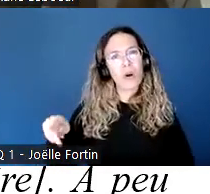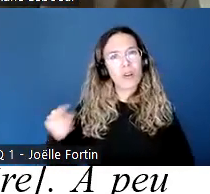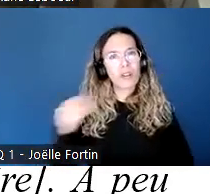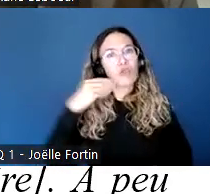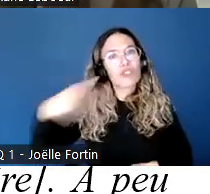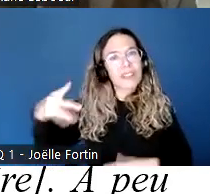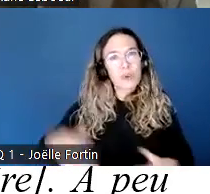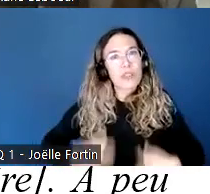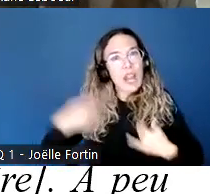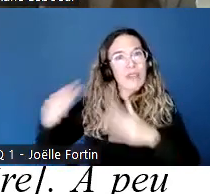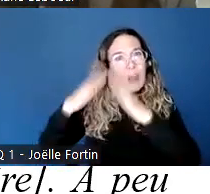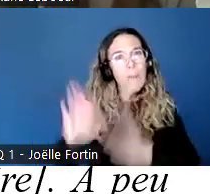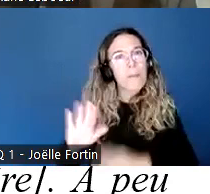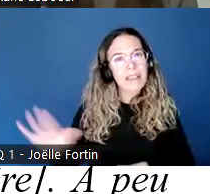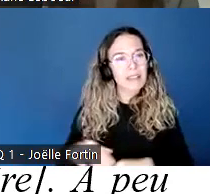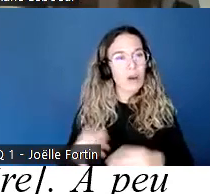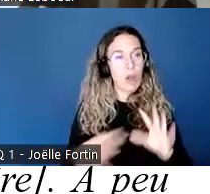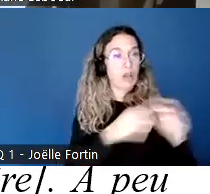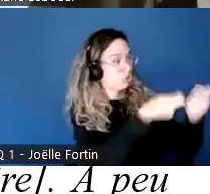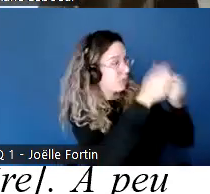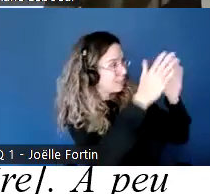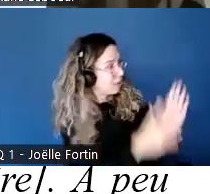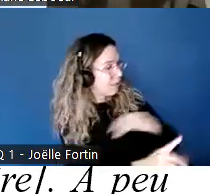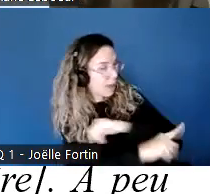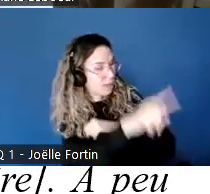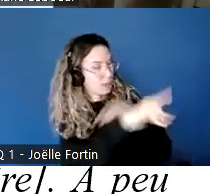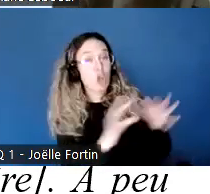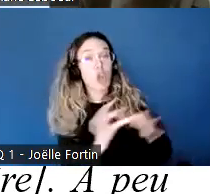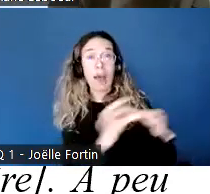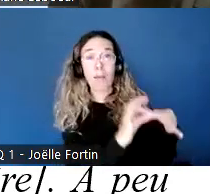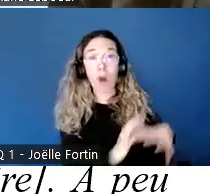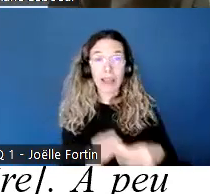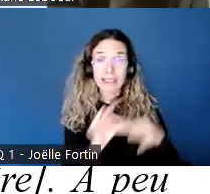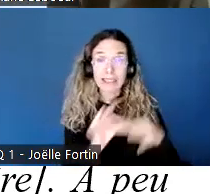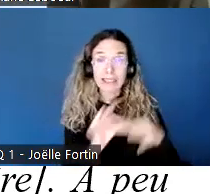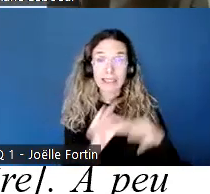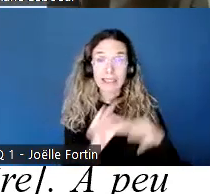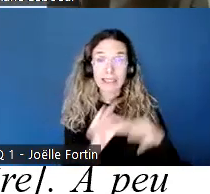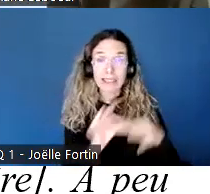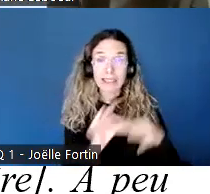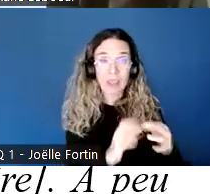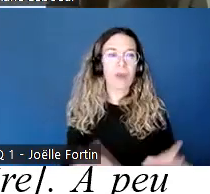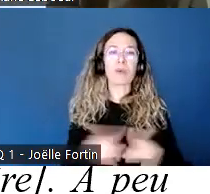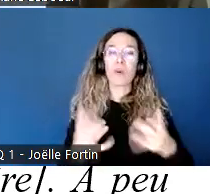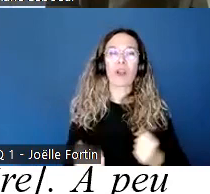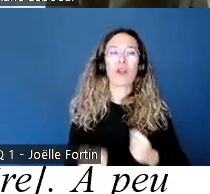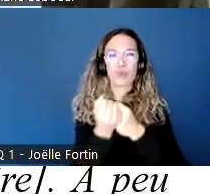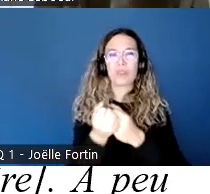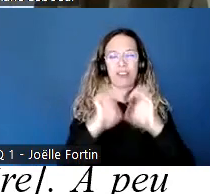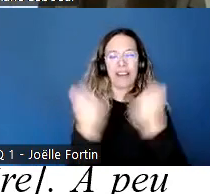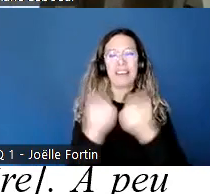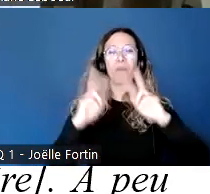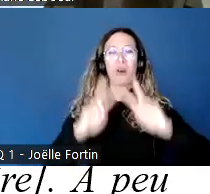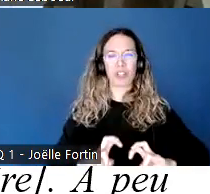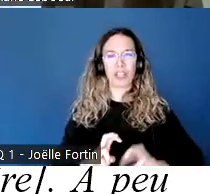chez eux. La collaboration des gestionnaires et des membres du personnel et évidemment l'équipe de recherche, parce